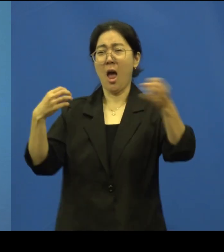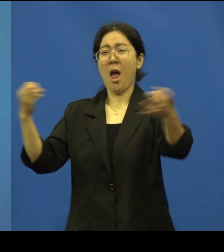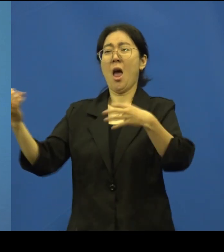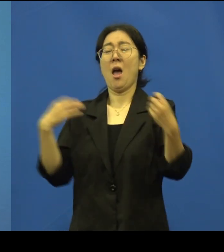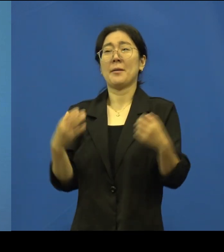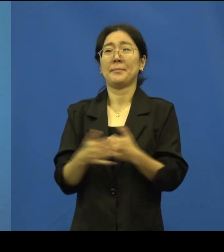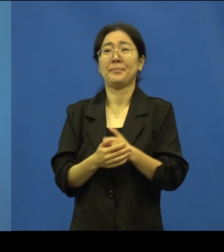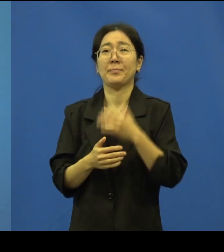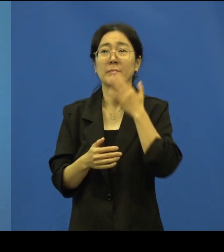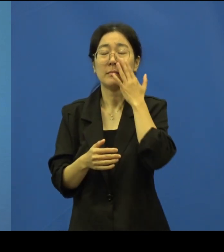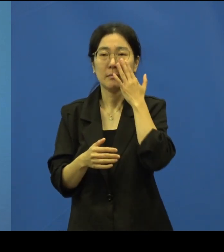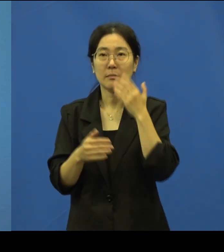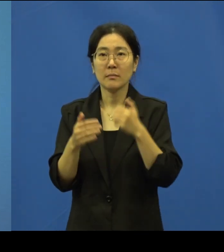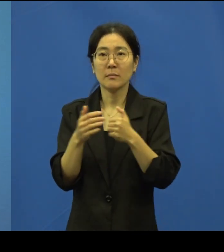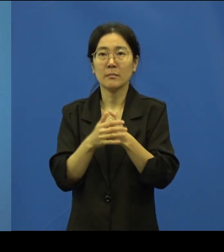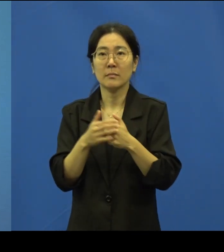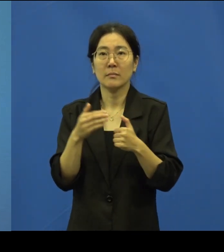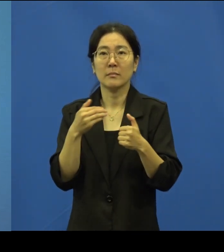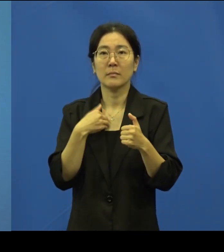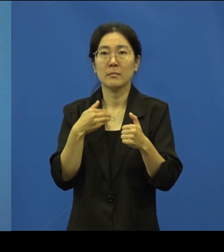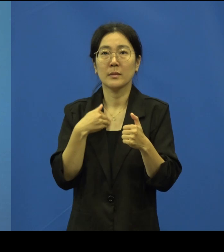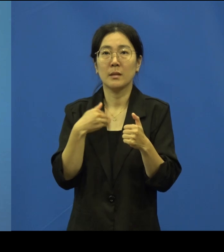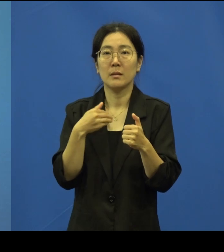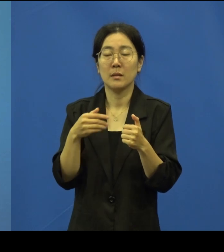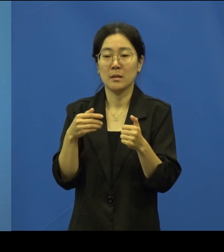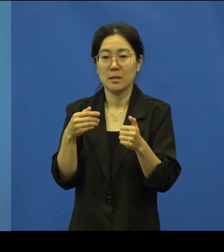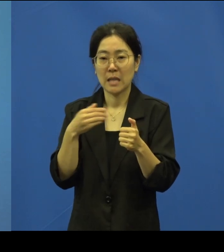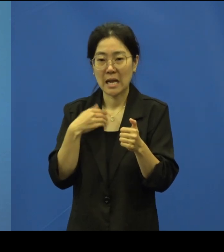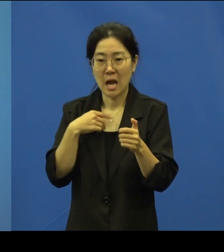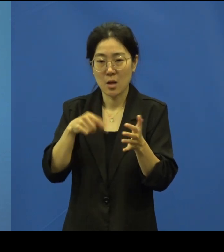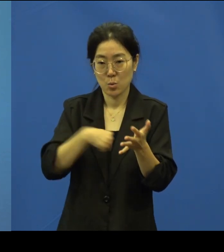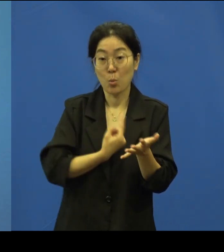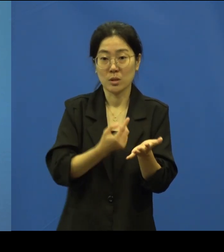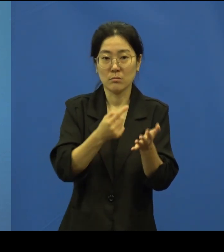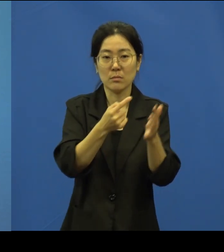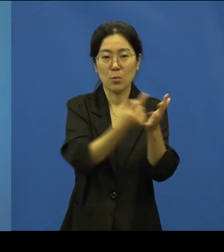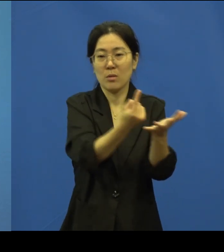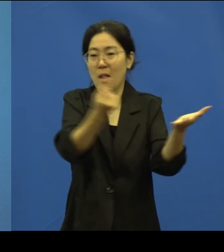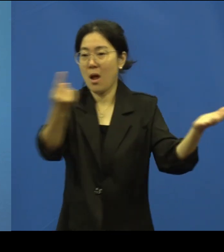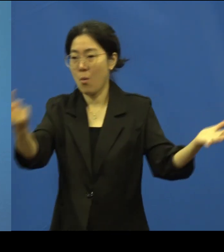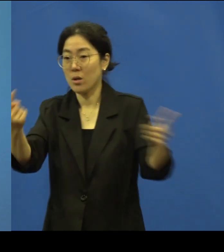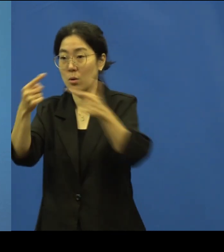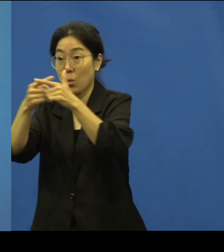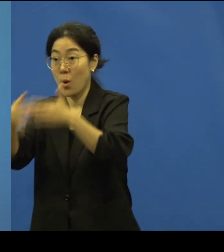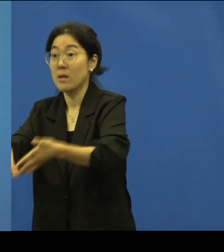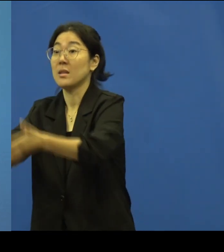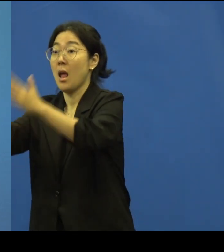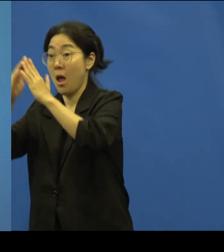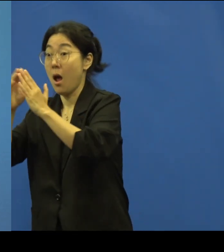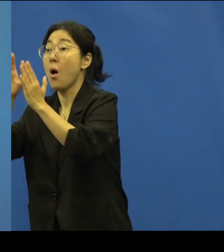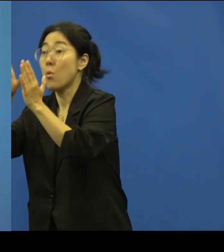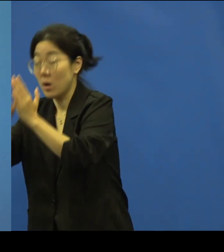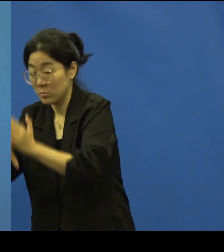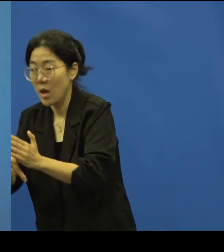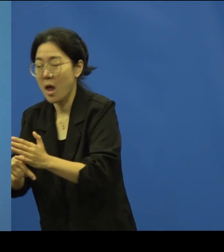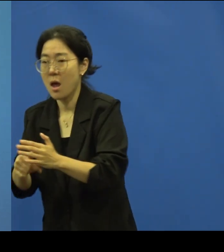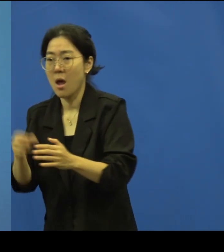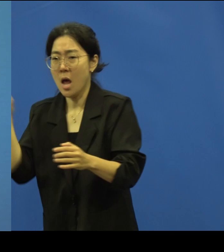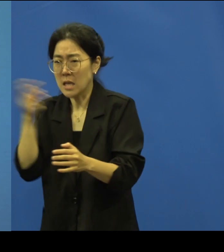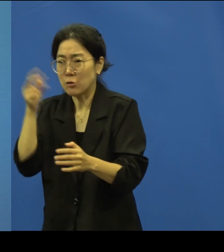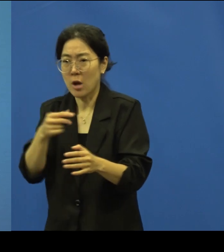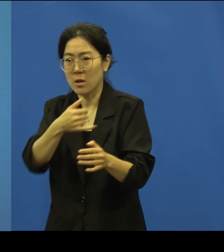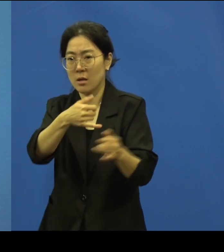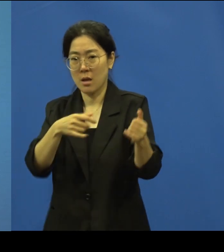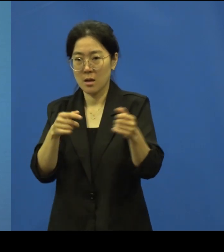지나는데 매일마다 교회 홈페이지를 들여다본다는 거예요. 그래서 그렇게 관심이 많으시냐고